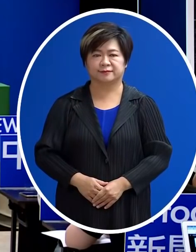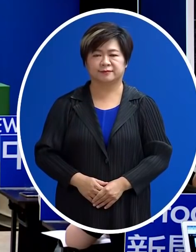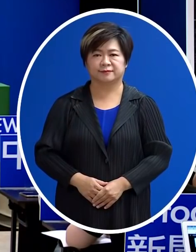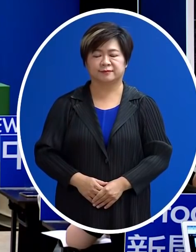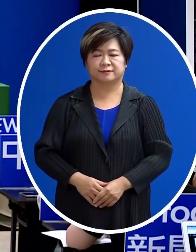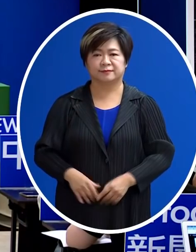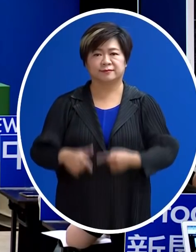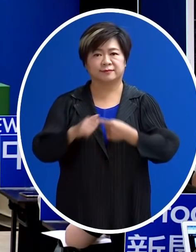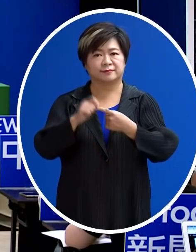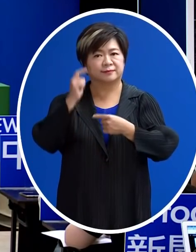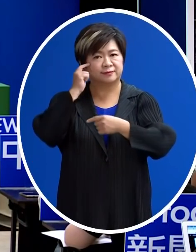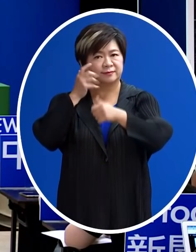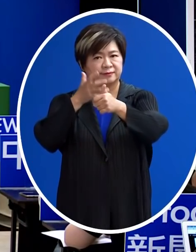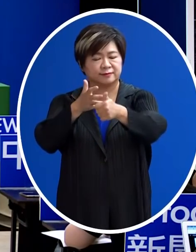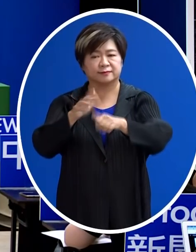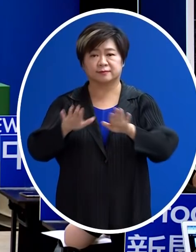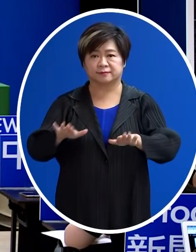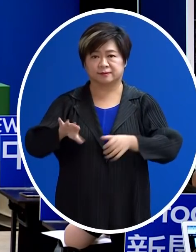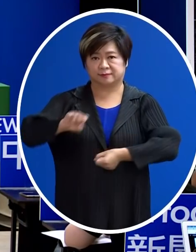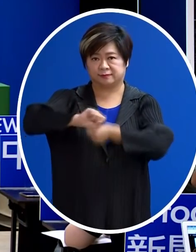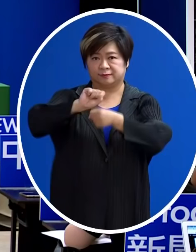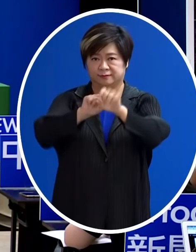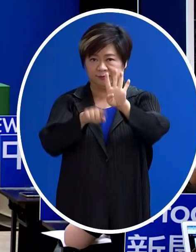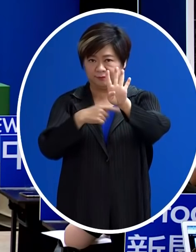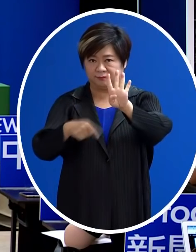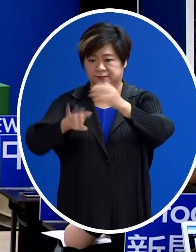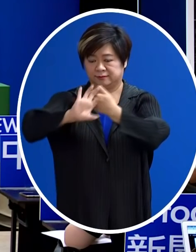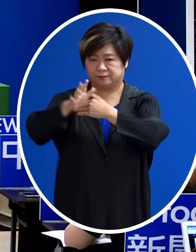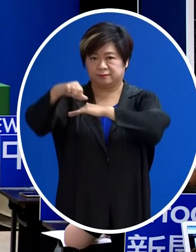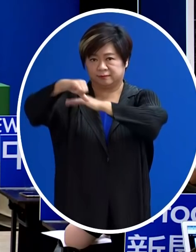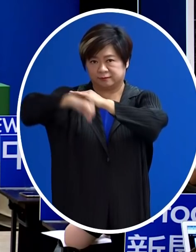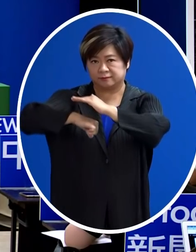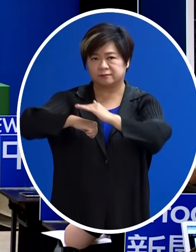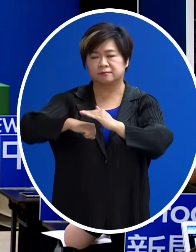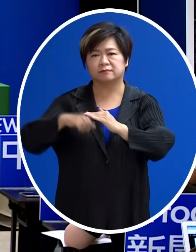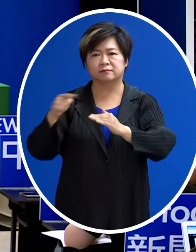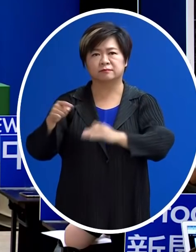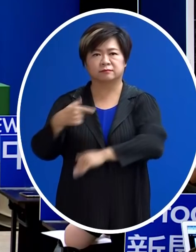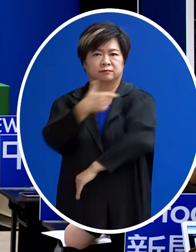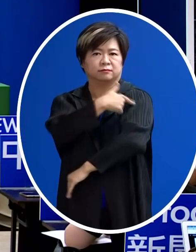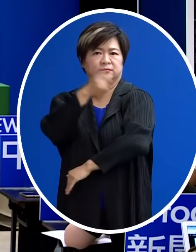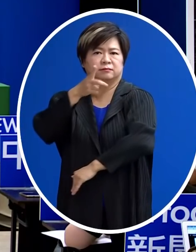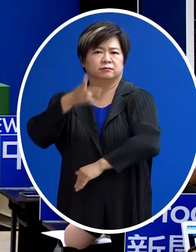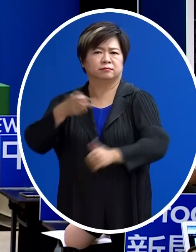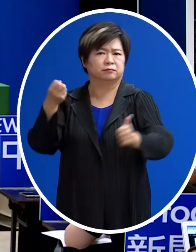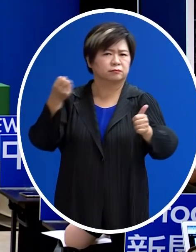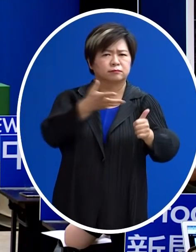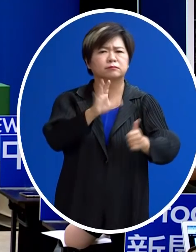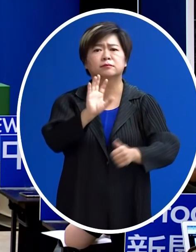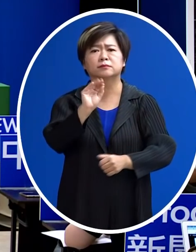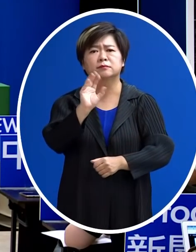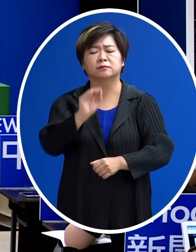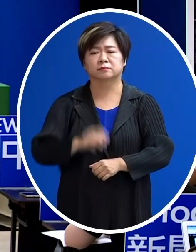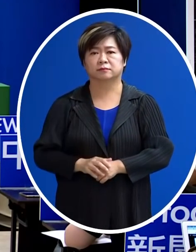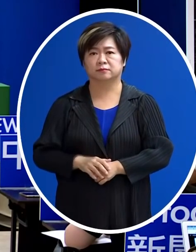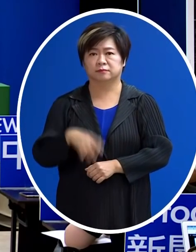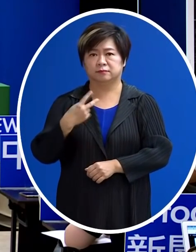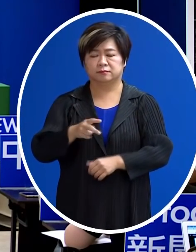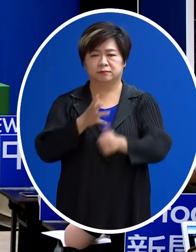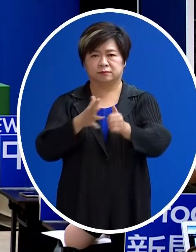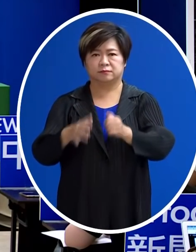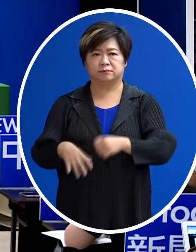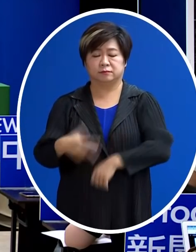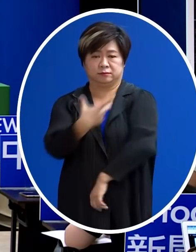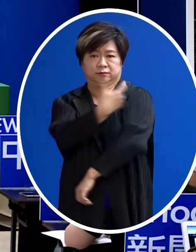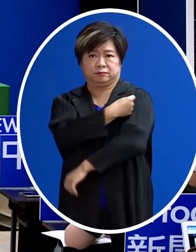第一个想先请教我们今天新增四例的境外移入，那是不是有突破性感染的状况？第二个还是想请教第十二轮疫